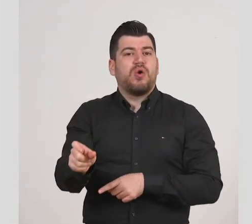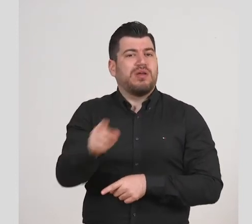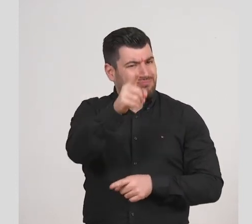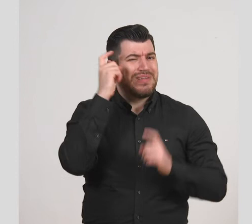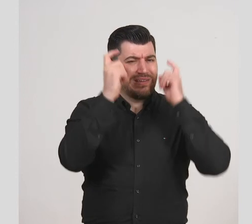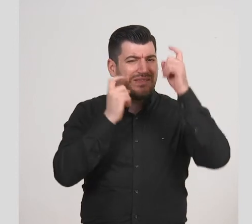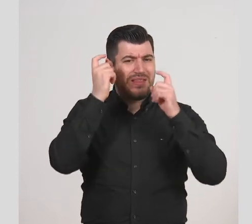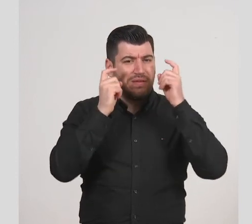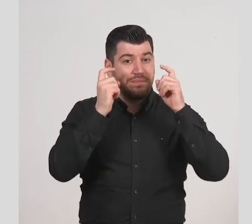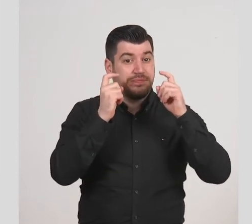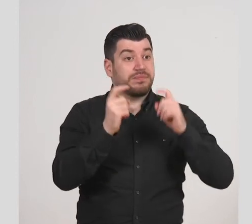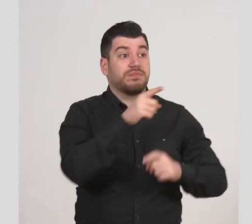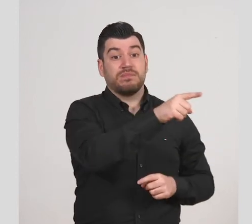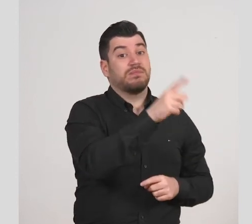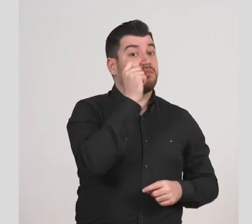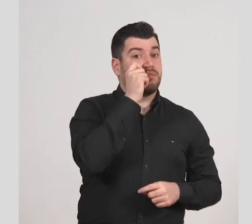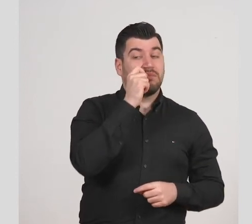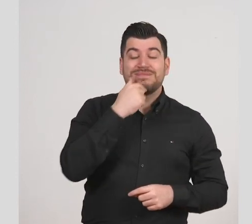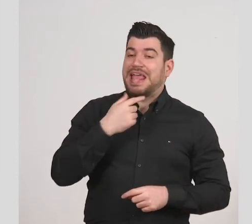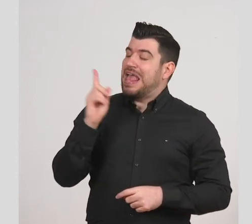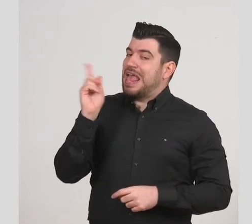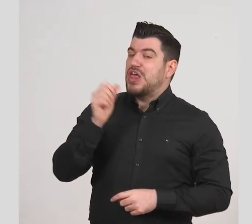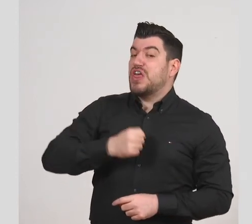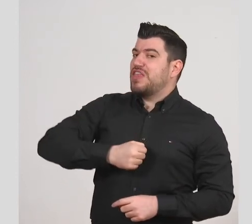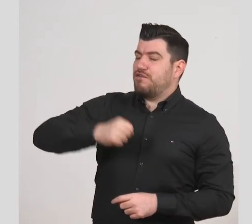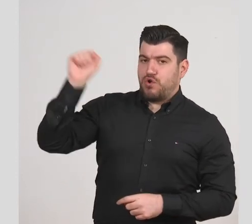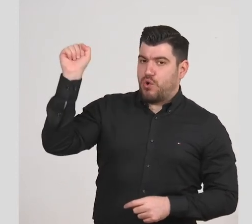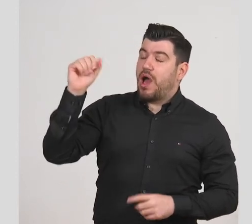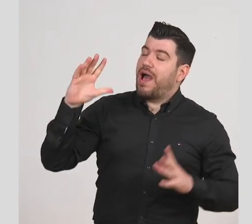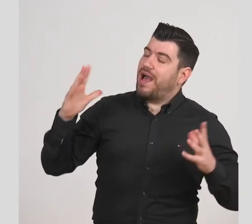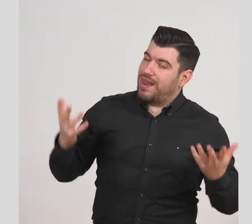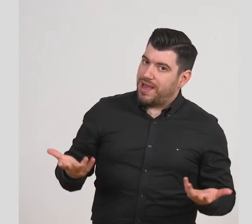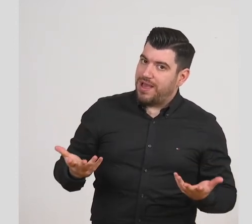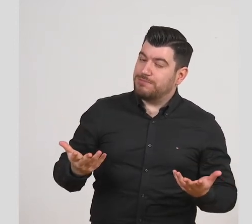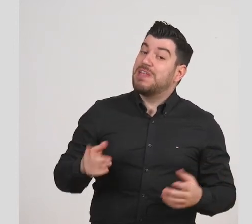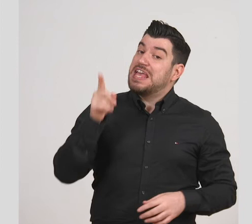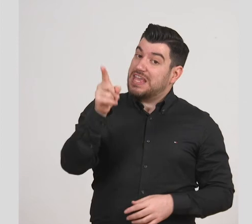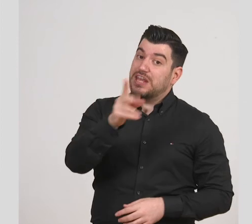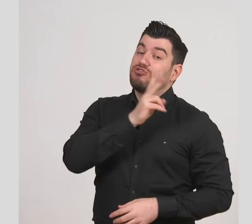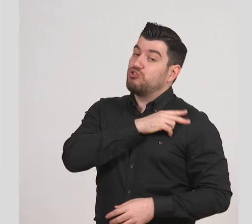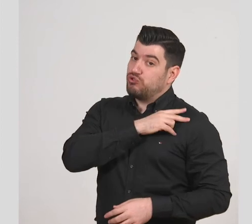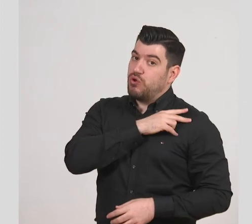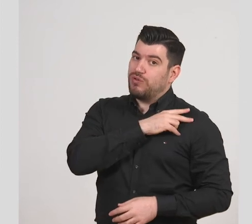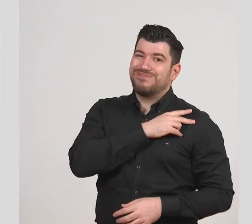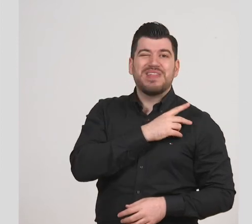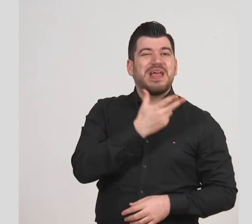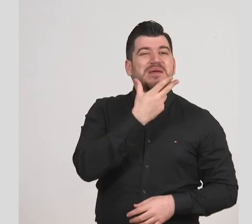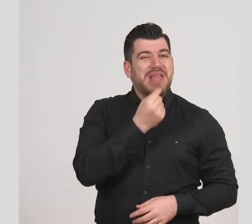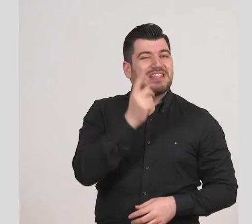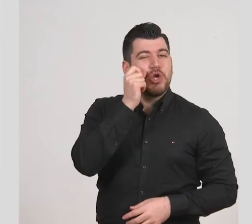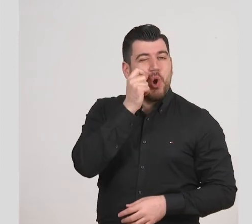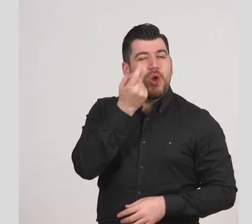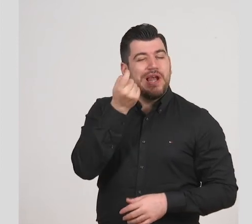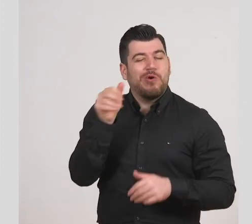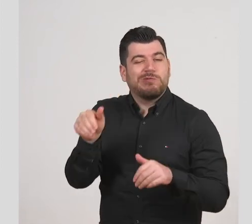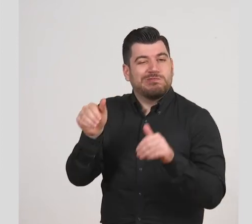σκέψη. Και δεν διαφωνώ, ωστόσο, είναι σωστό να, και εκείνος βάζει λίγο